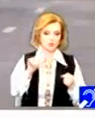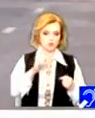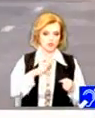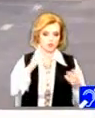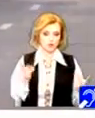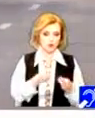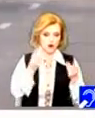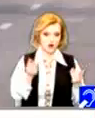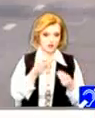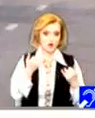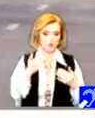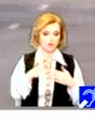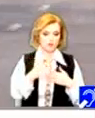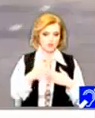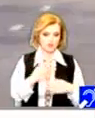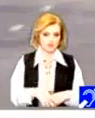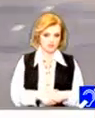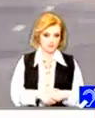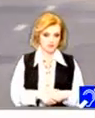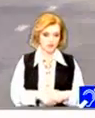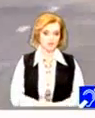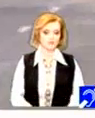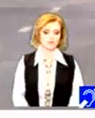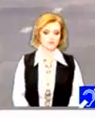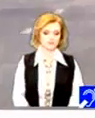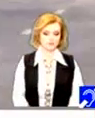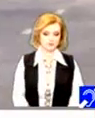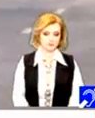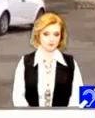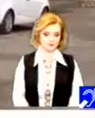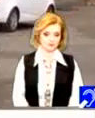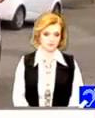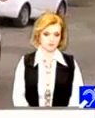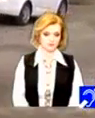respectiv 13 ani de închisoare. Sentința este cu drept de atac.